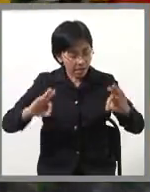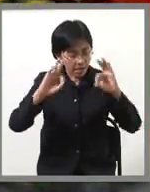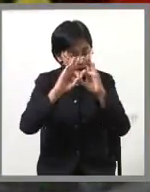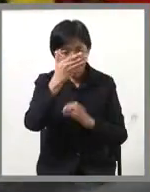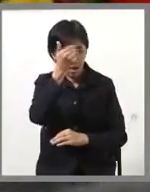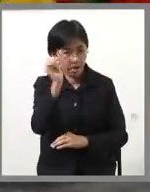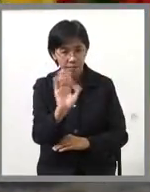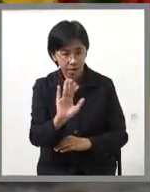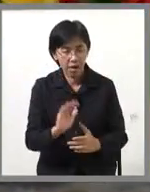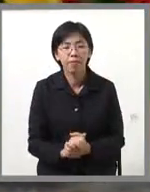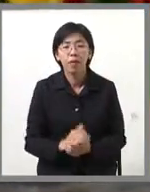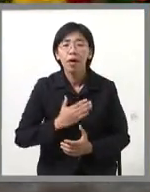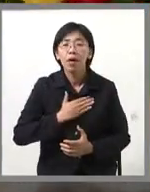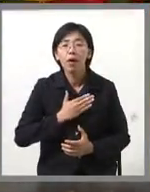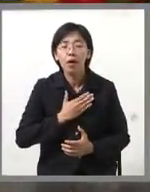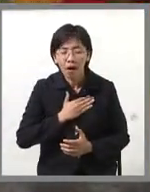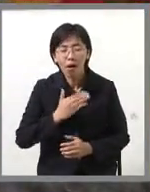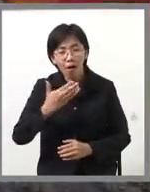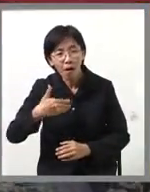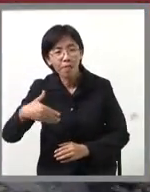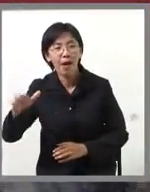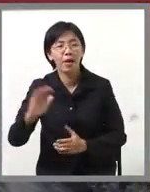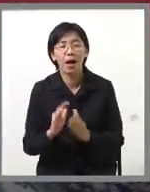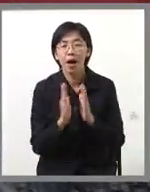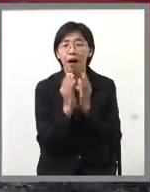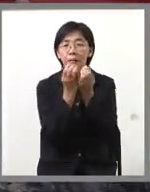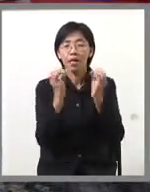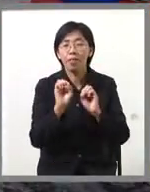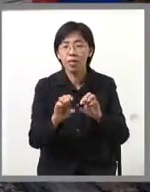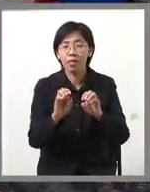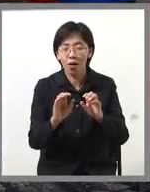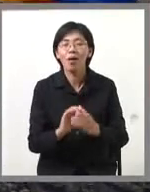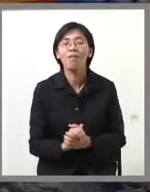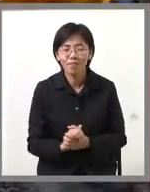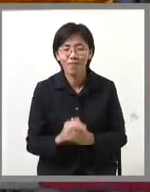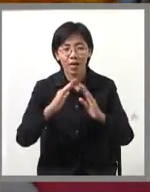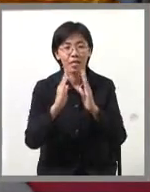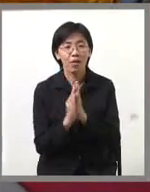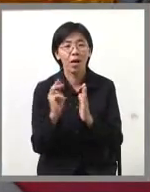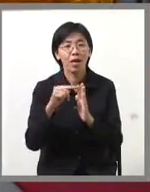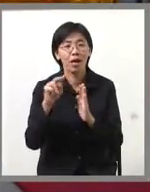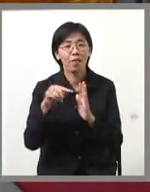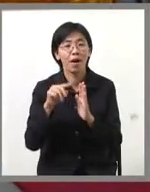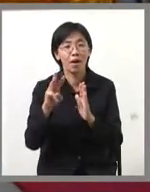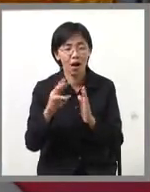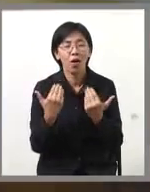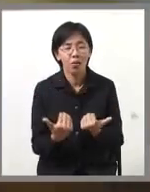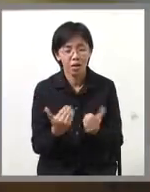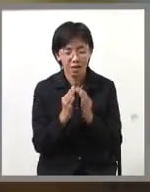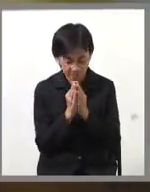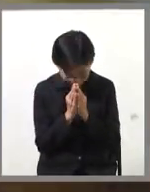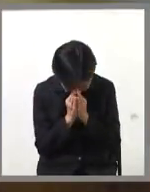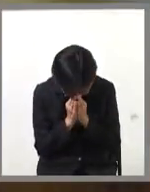ค่ะวันนี้ทางรายการก็ขอลาคุณผู้ชมไปด้วยพระธรรมคำสอนจากท่านเจ้าอาวาสวัดมะนาวกันค่ะสำหรับวันนี้ส